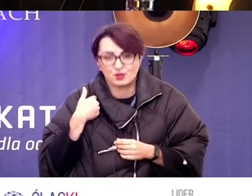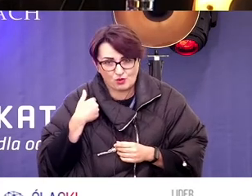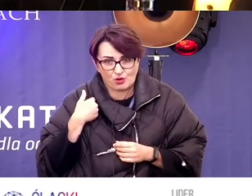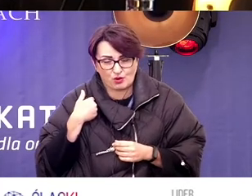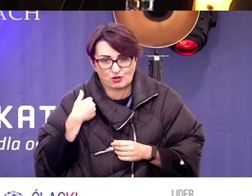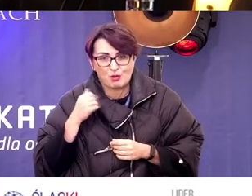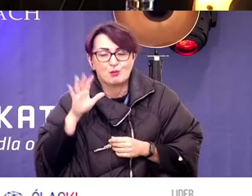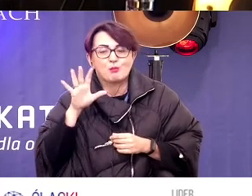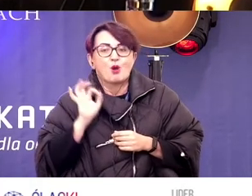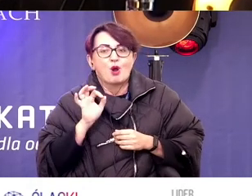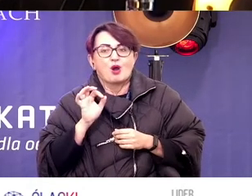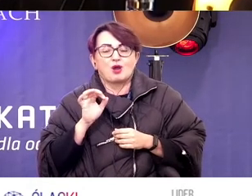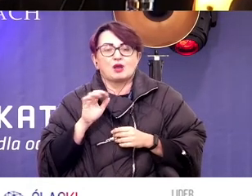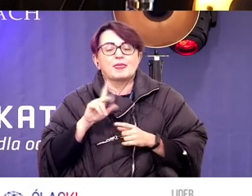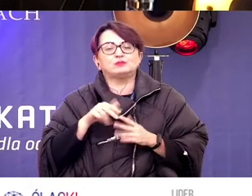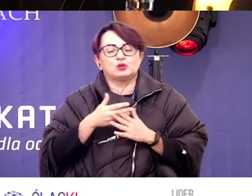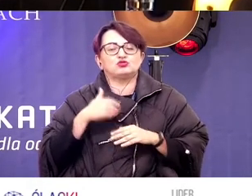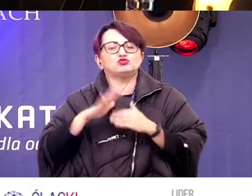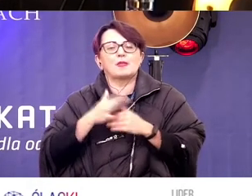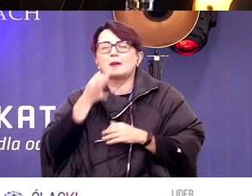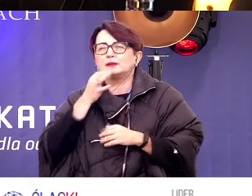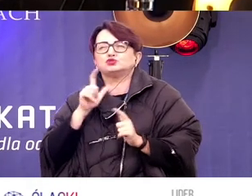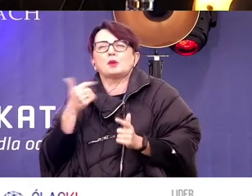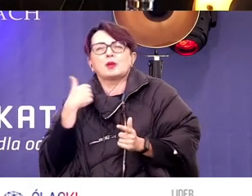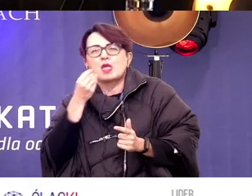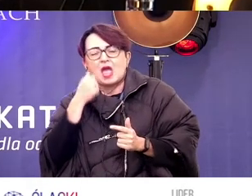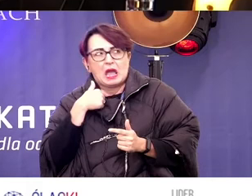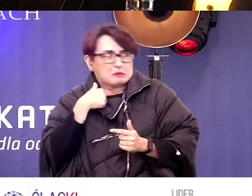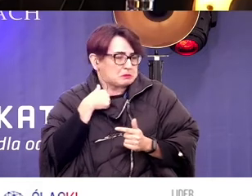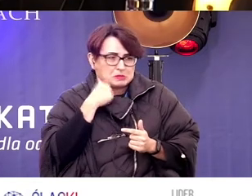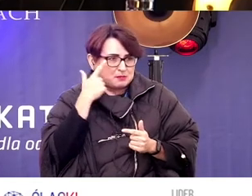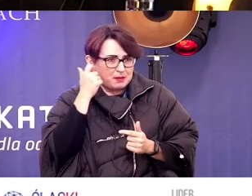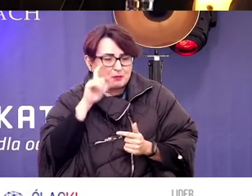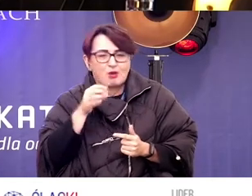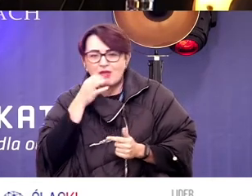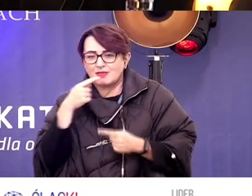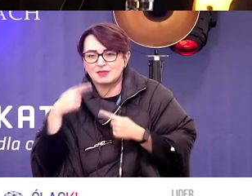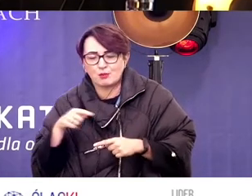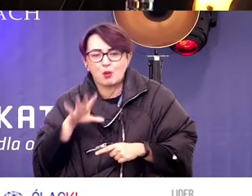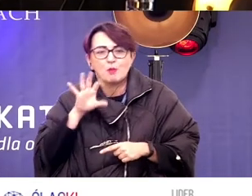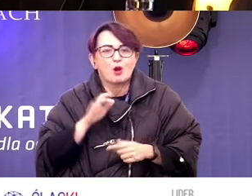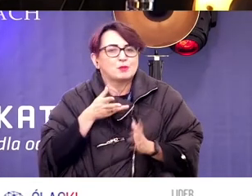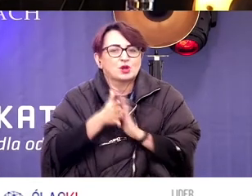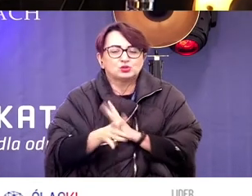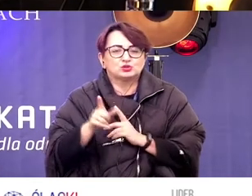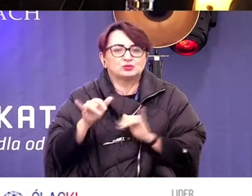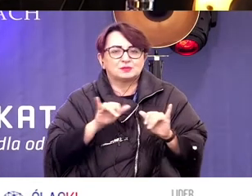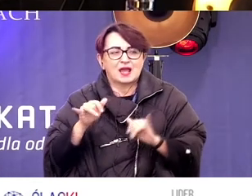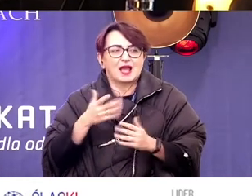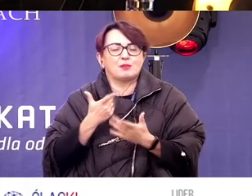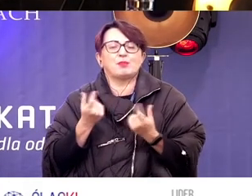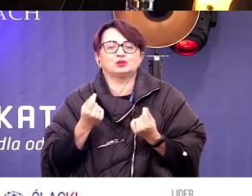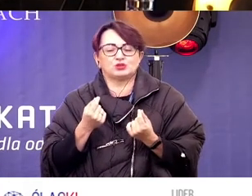takim bufecie. Czasami mnie żona pyta, co tam było. Ja mówię, nie mam zielonego pojęcia, bo nawet nie spróbowałem niczego. Po prostu te przyjęcia służą nam